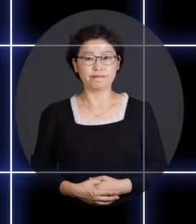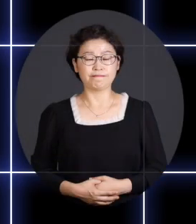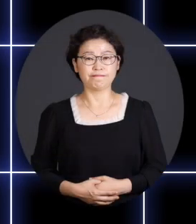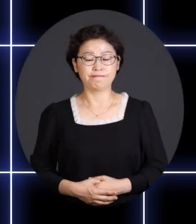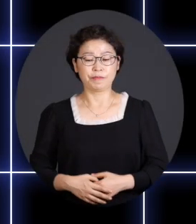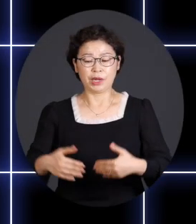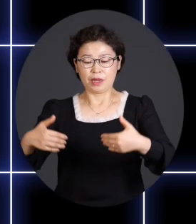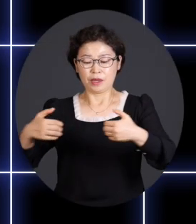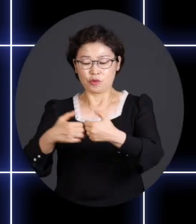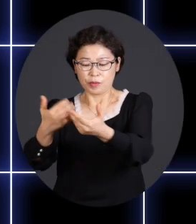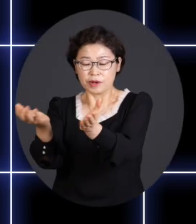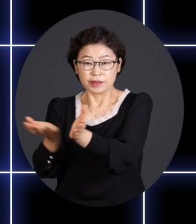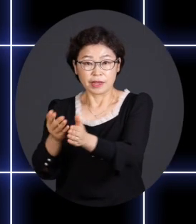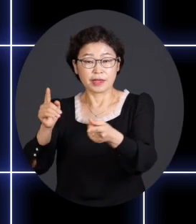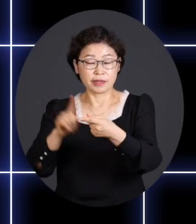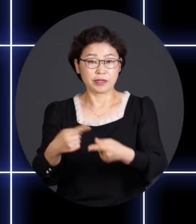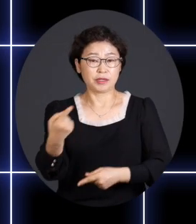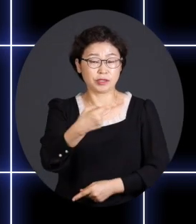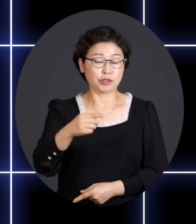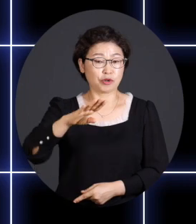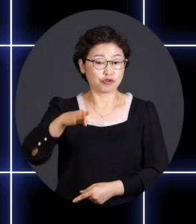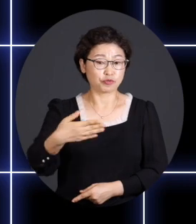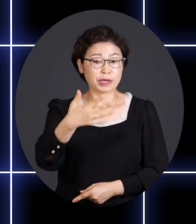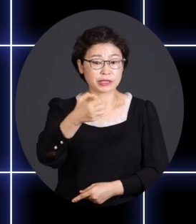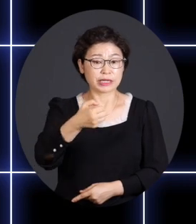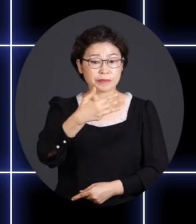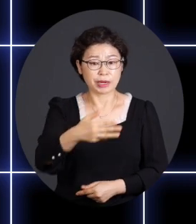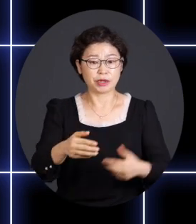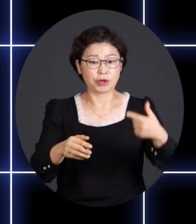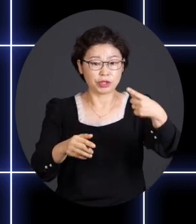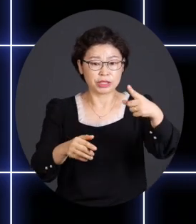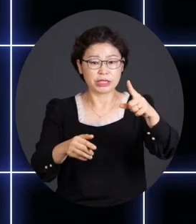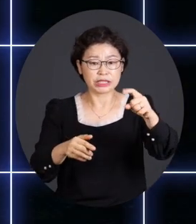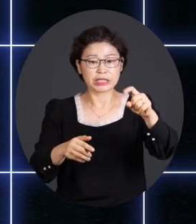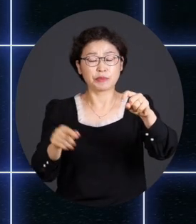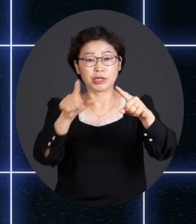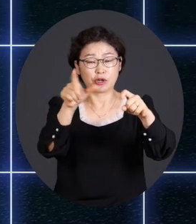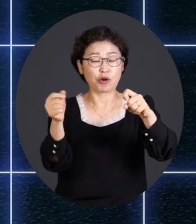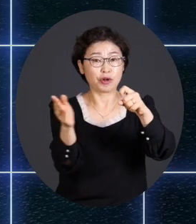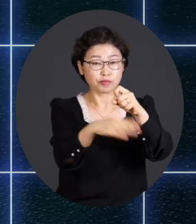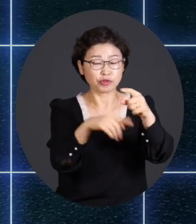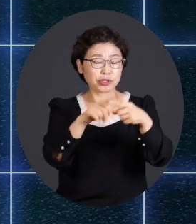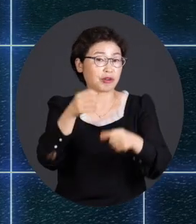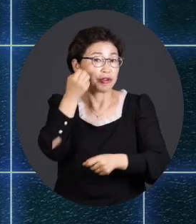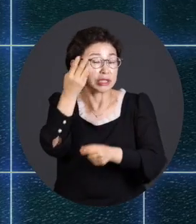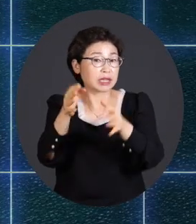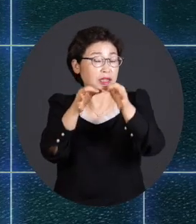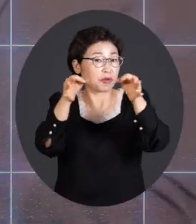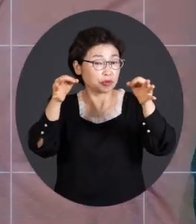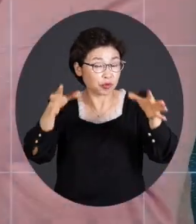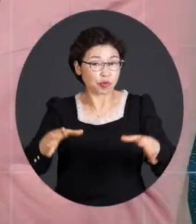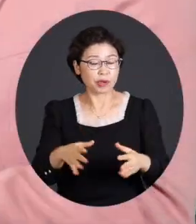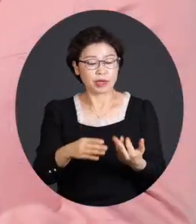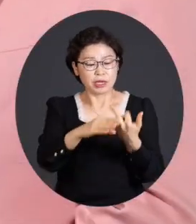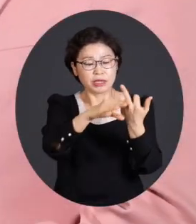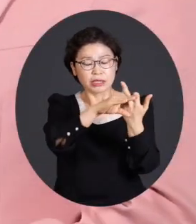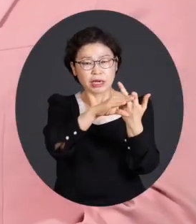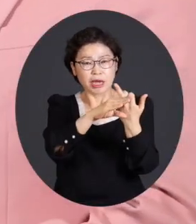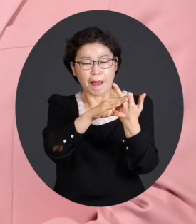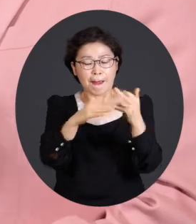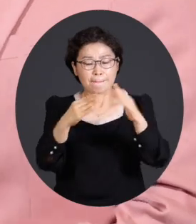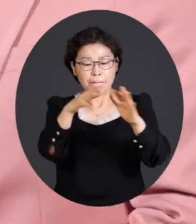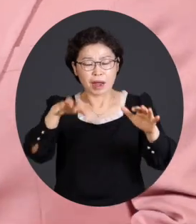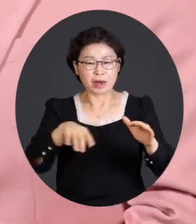토벌대는 1948년 11월 중순부터 1949년 3월까지 약 4개월 동안 중산간 마을에